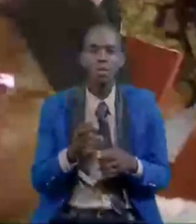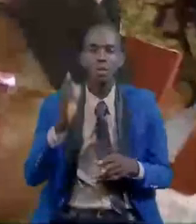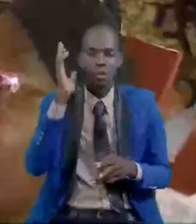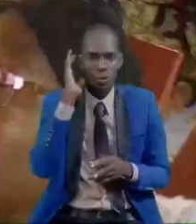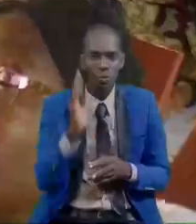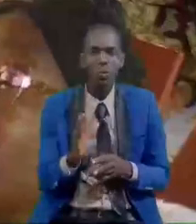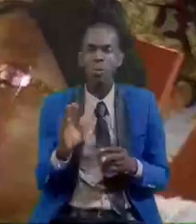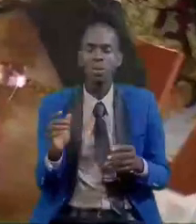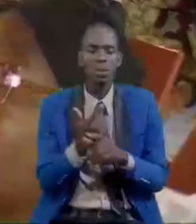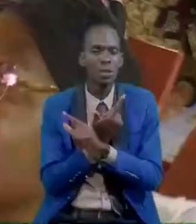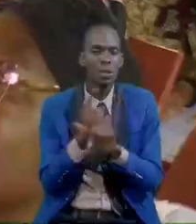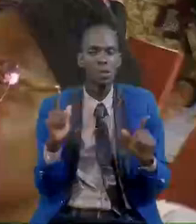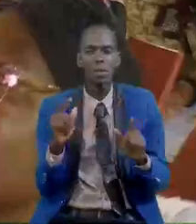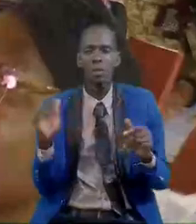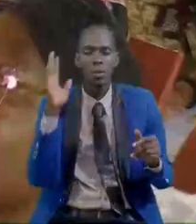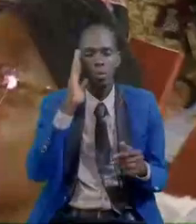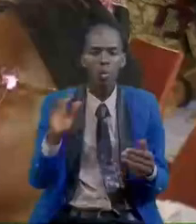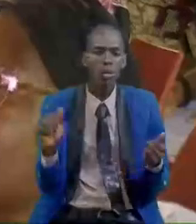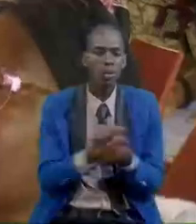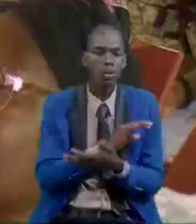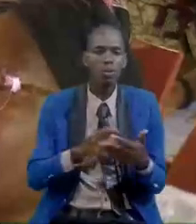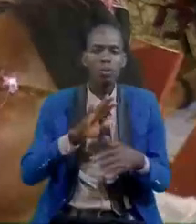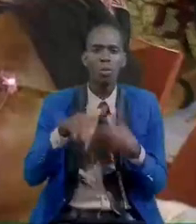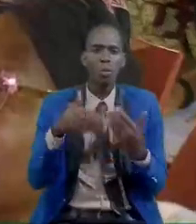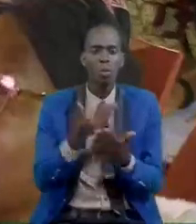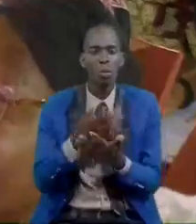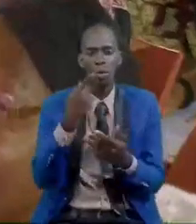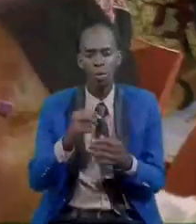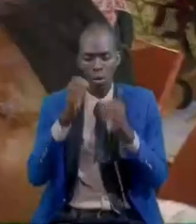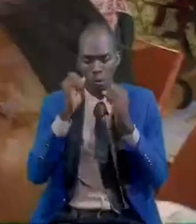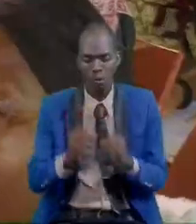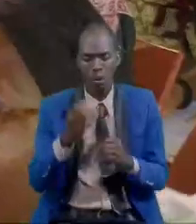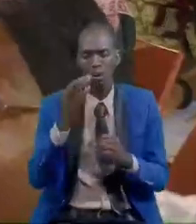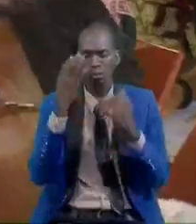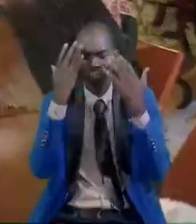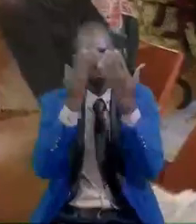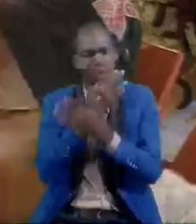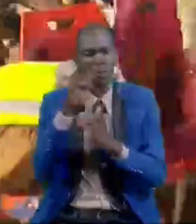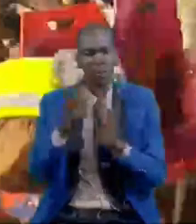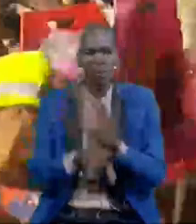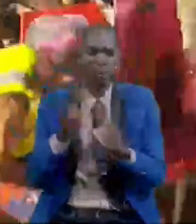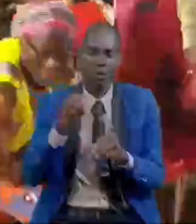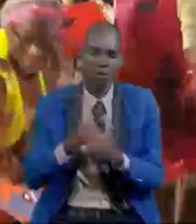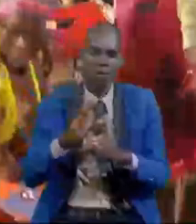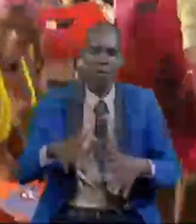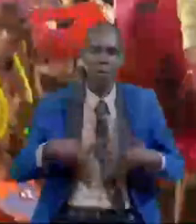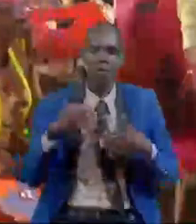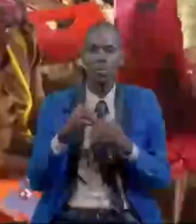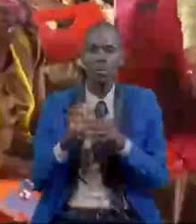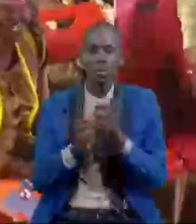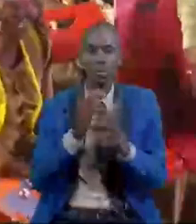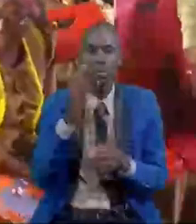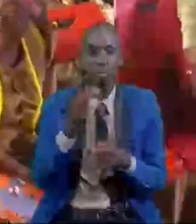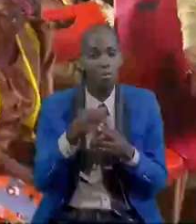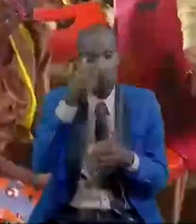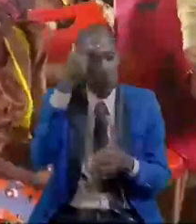Va détruire toutes les puissances des ténèbres de ta vie au nom de Jésus.